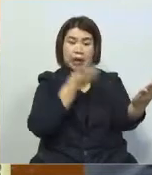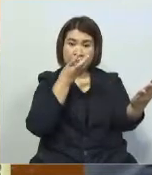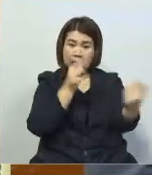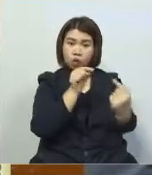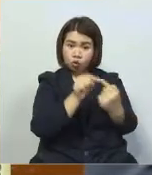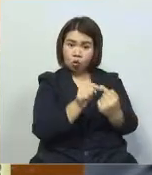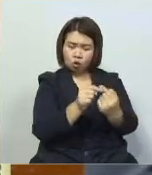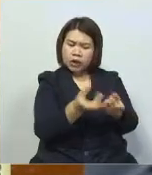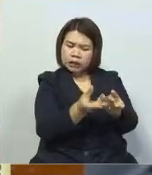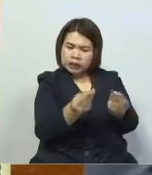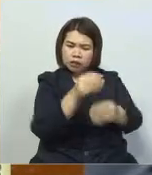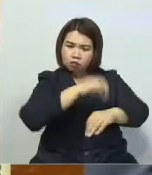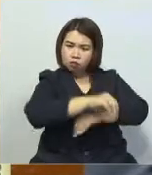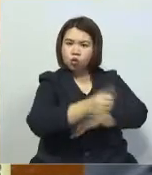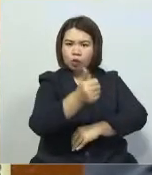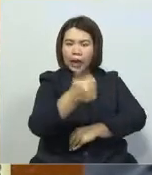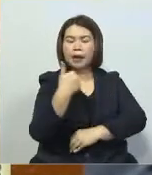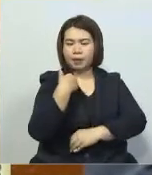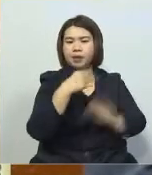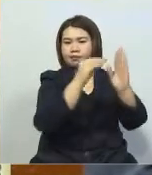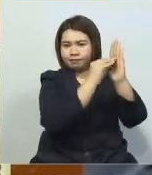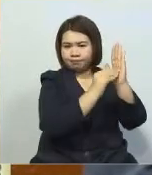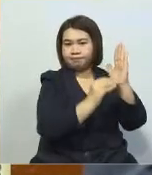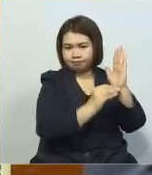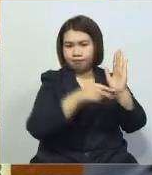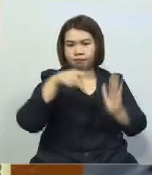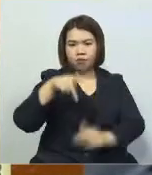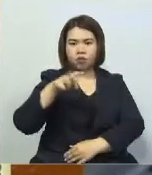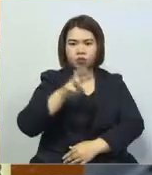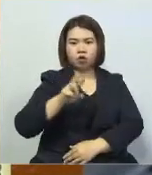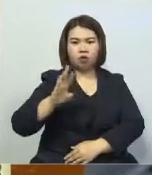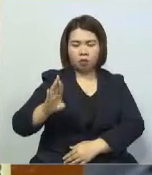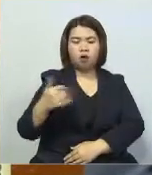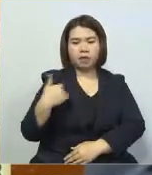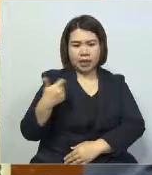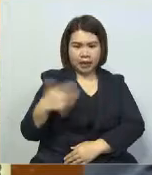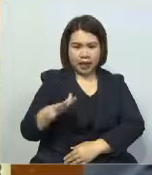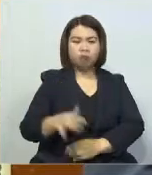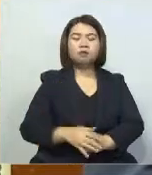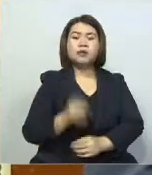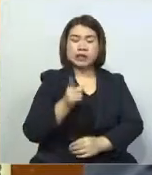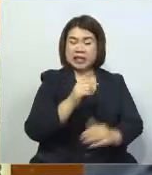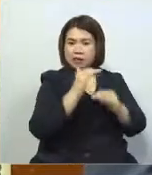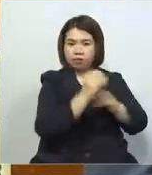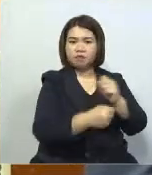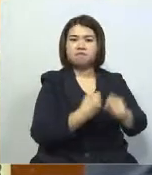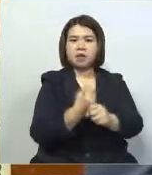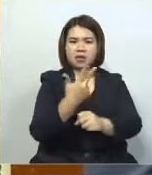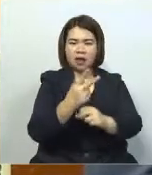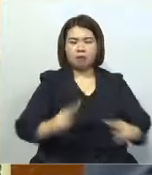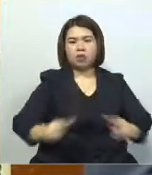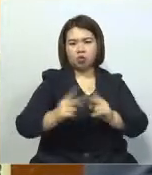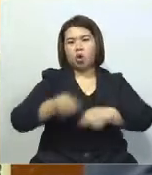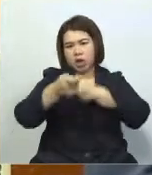ครับอันนี้เราก็กำหนดไว้ในร่างพรัญญัติอย่างน้อยต้อง3 ปีกระทรวงเกษตรต้องทำ